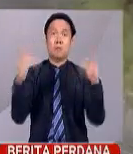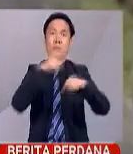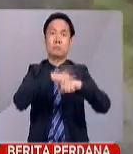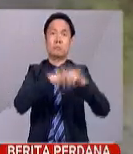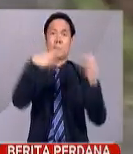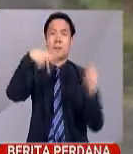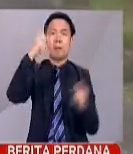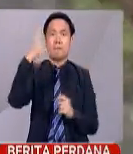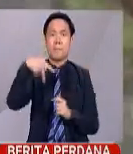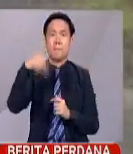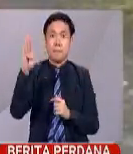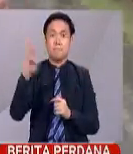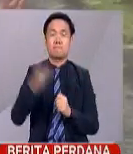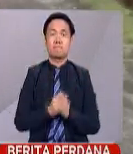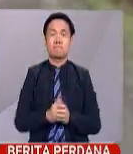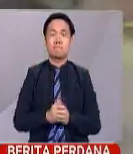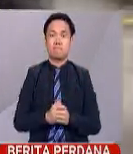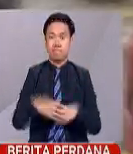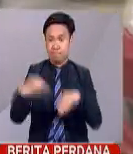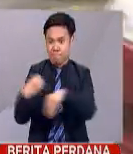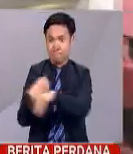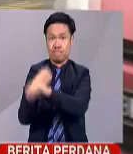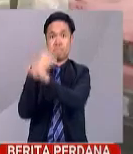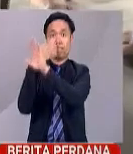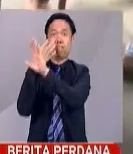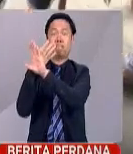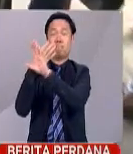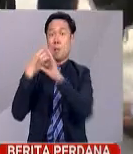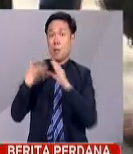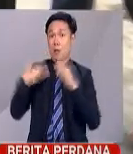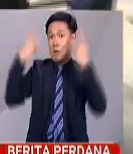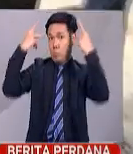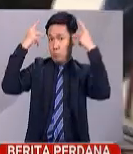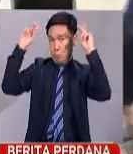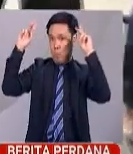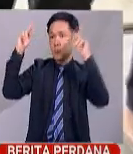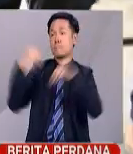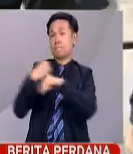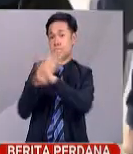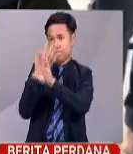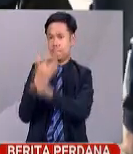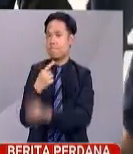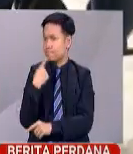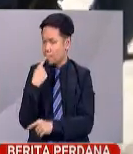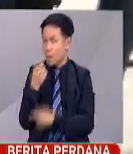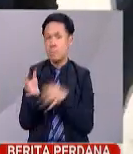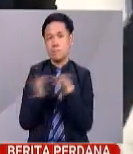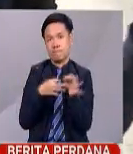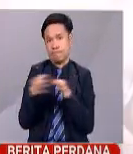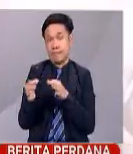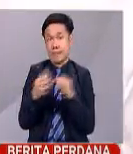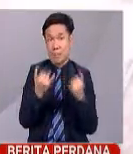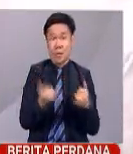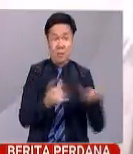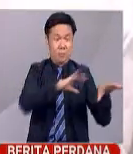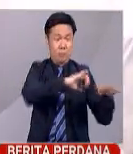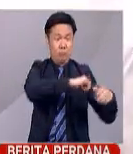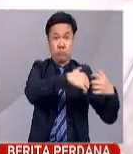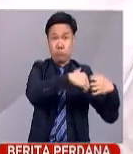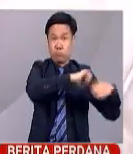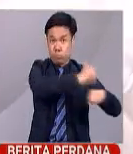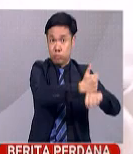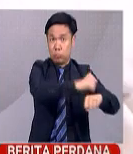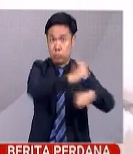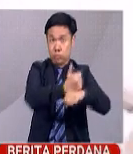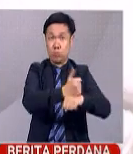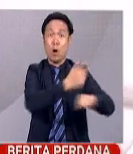Dalam temubual khas melalui panggilan video kepada RTM, Presidennya Nur Hisham Murujan berkata, meskipun berlaku penambahan dua lagi hospital yang